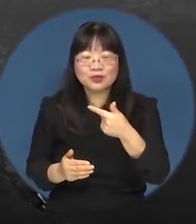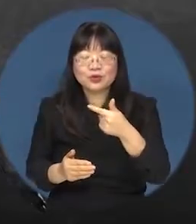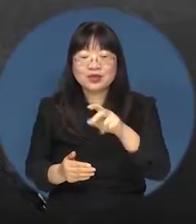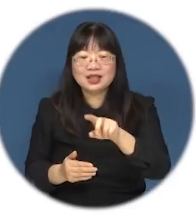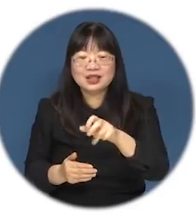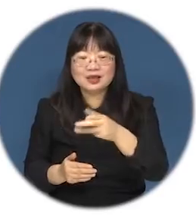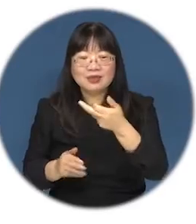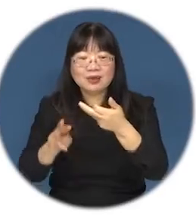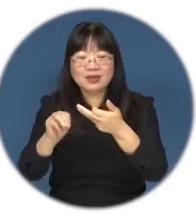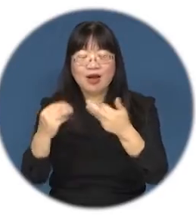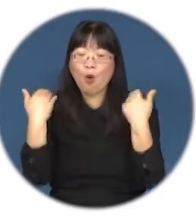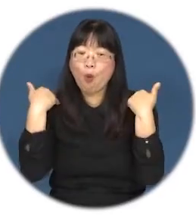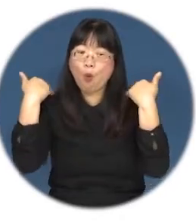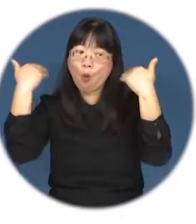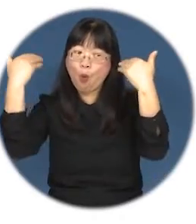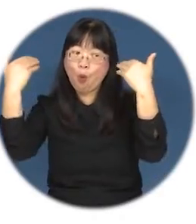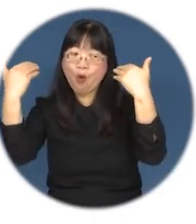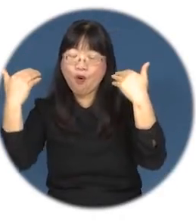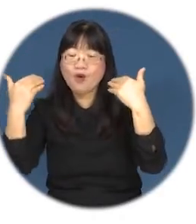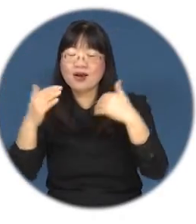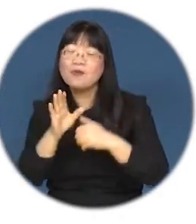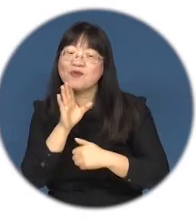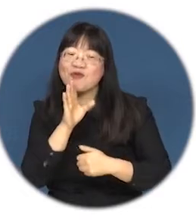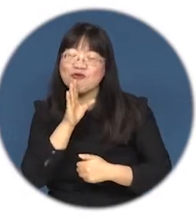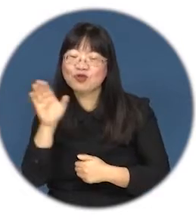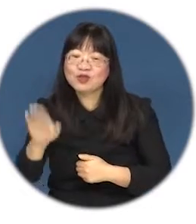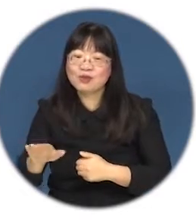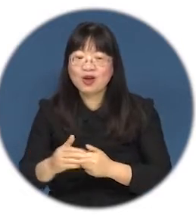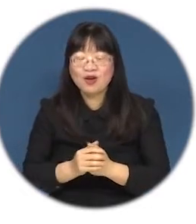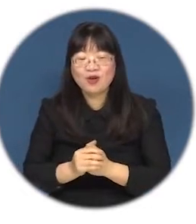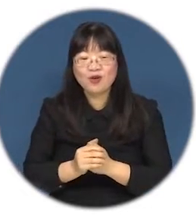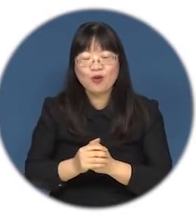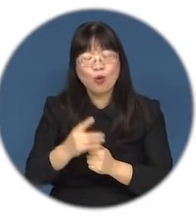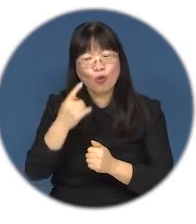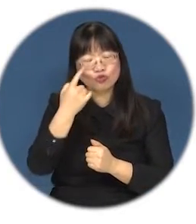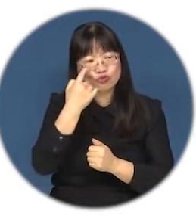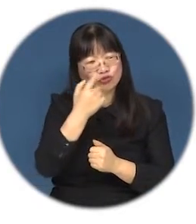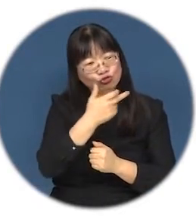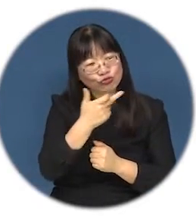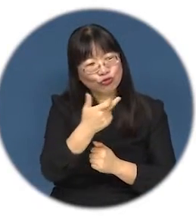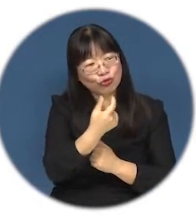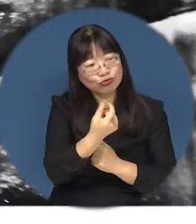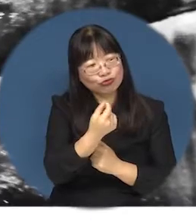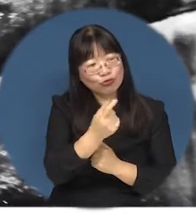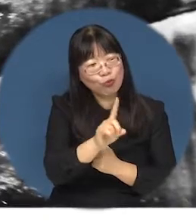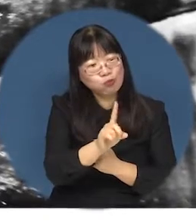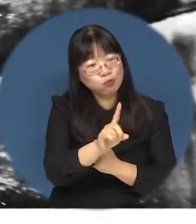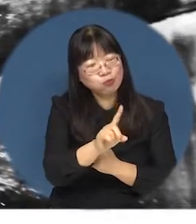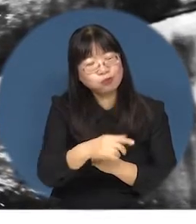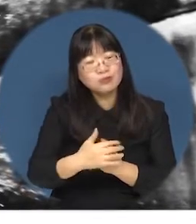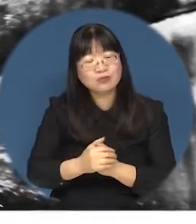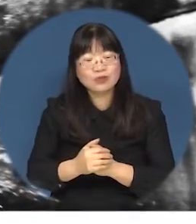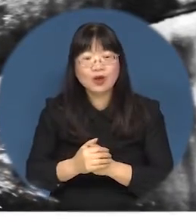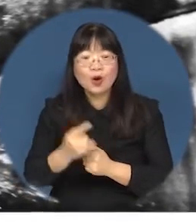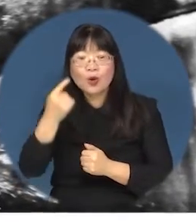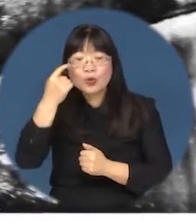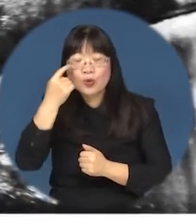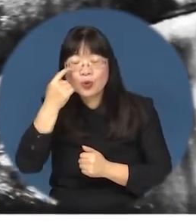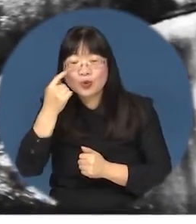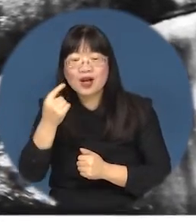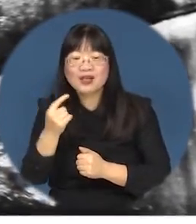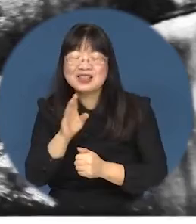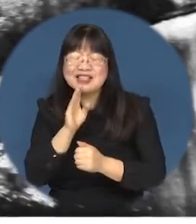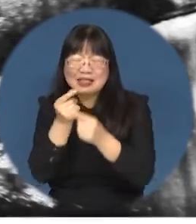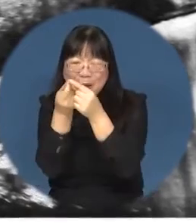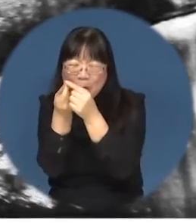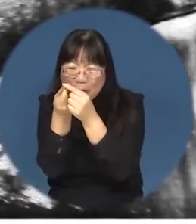18m나 어른은 이제 그 정도 가장 성체는 그만한데. 작다 그래도 눈이 클 거 아니에요? 눈이 뭐 호두알